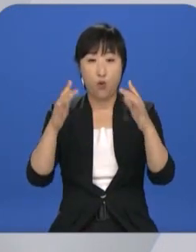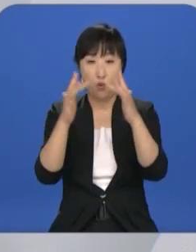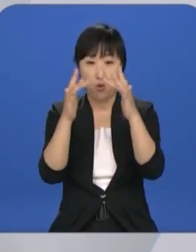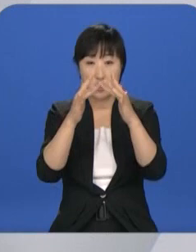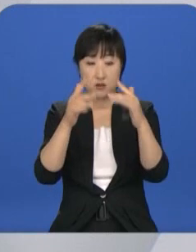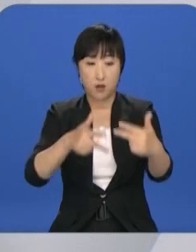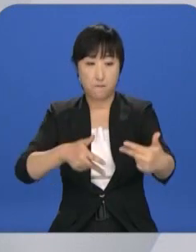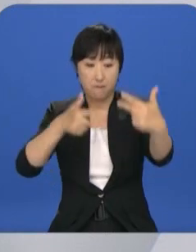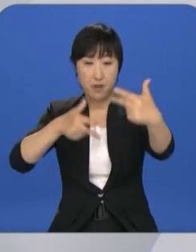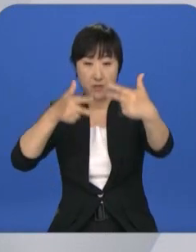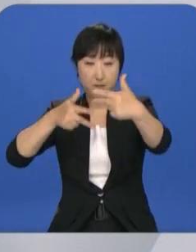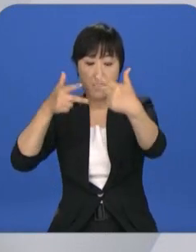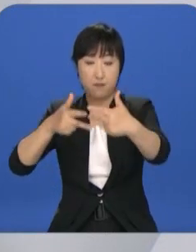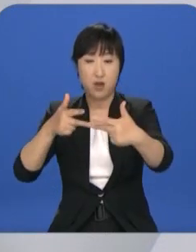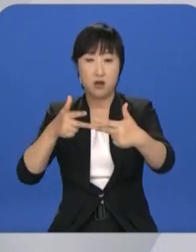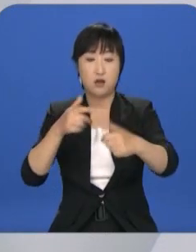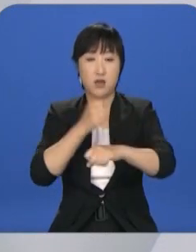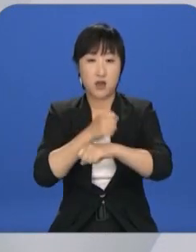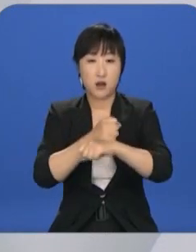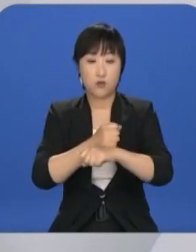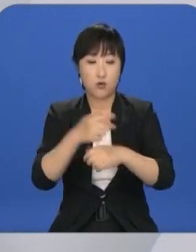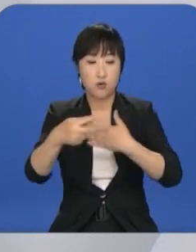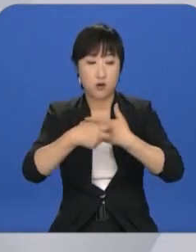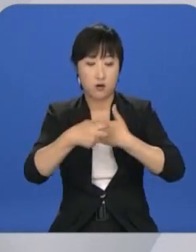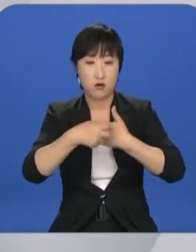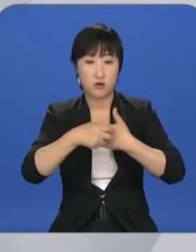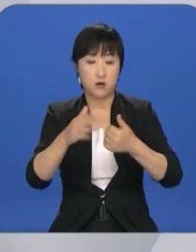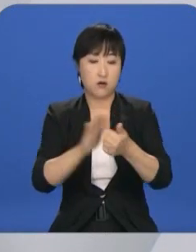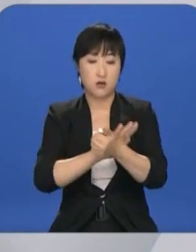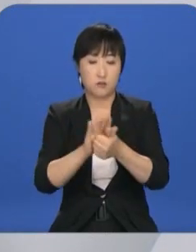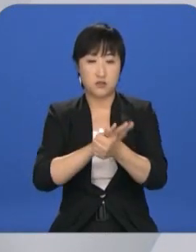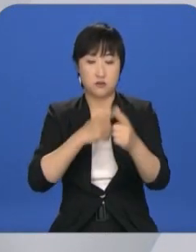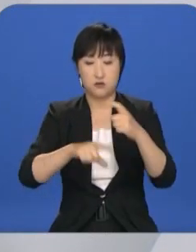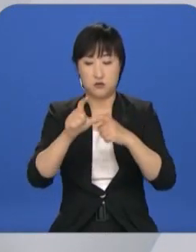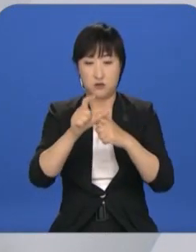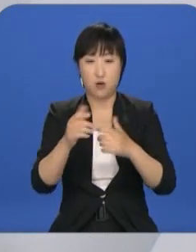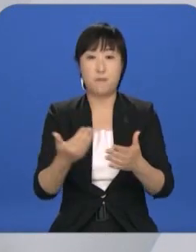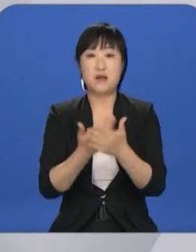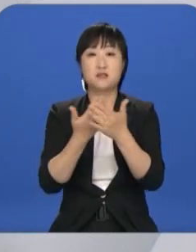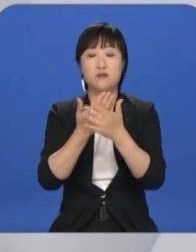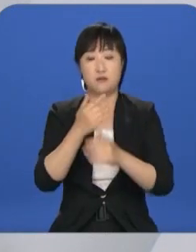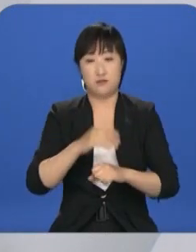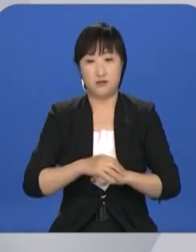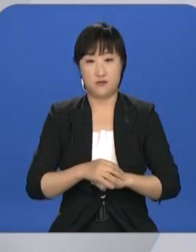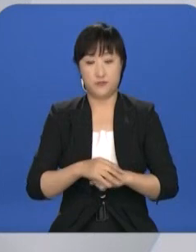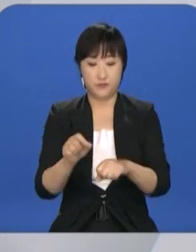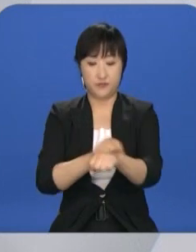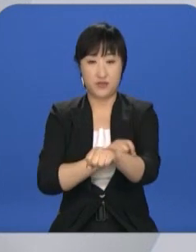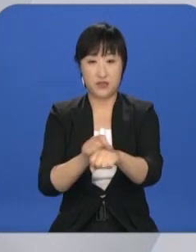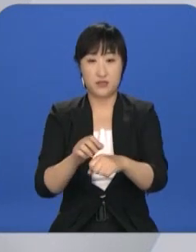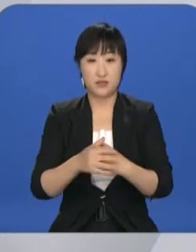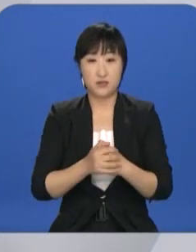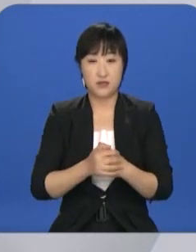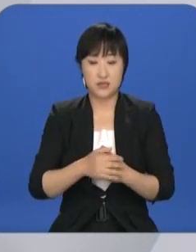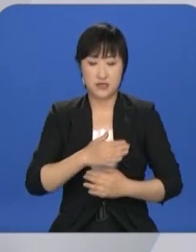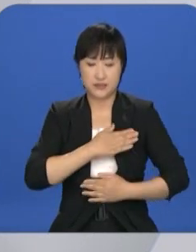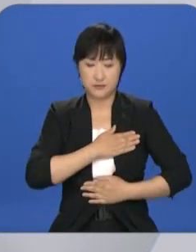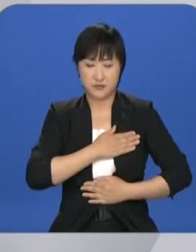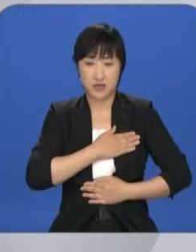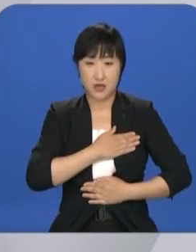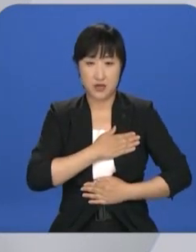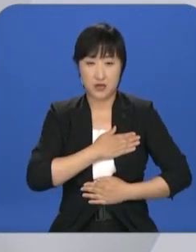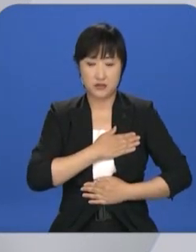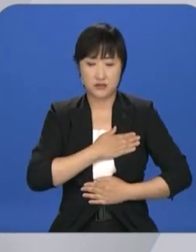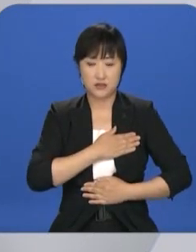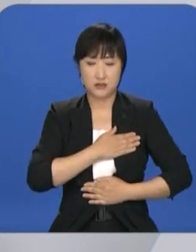화상진료 시스템을 도입해서 도서지역 의료 선진화를 도모하겠습니다. 특히 심혈관계 질환